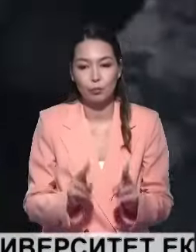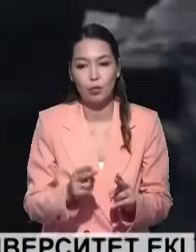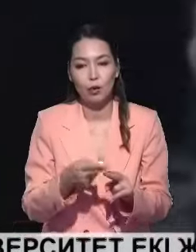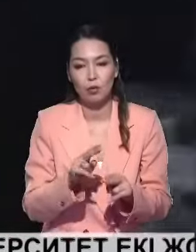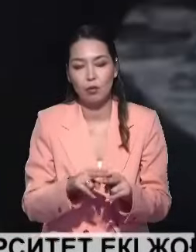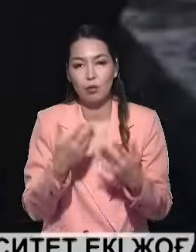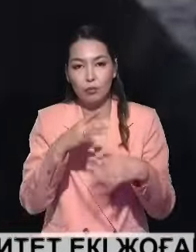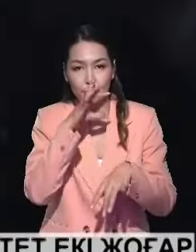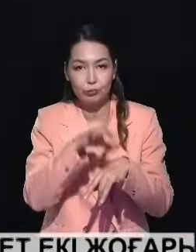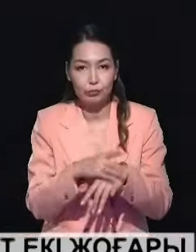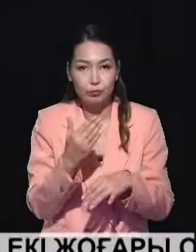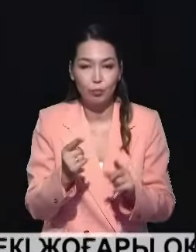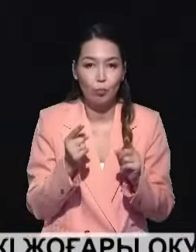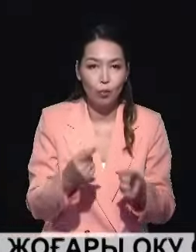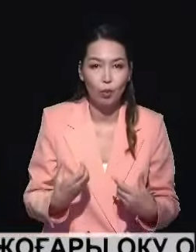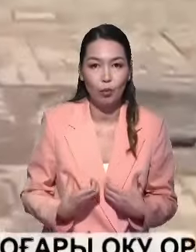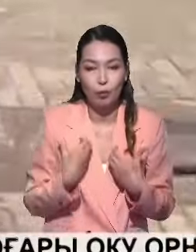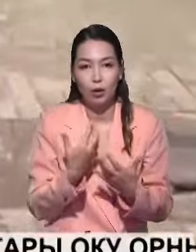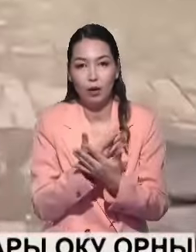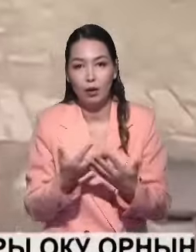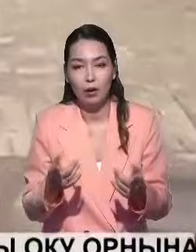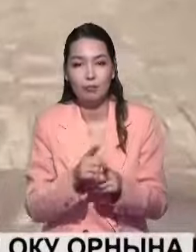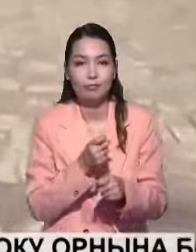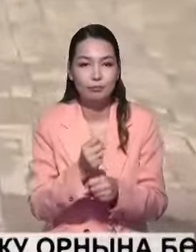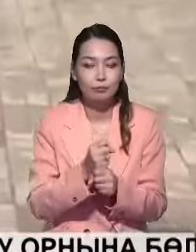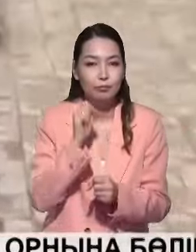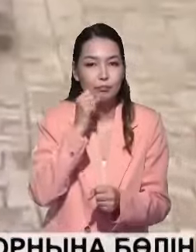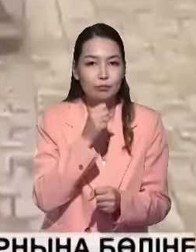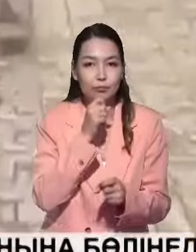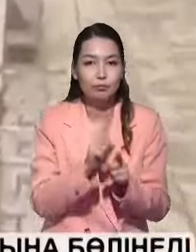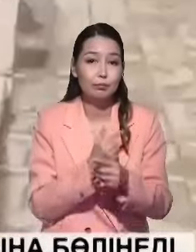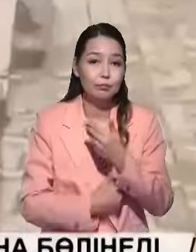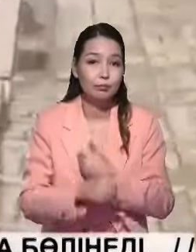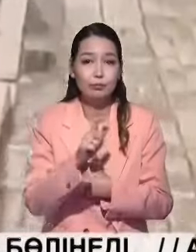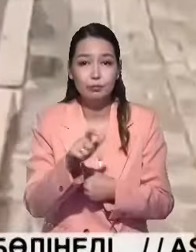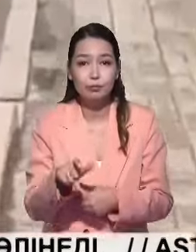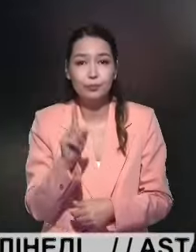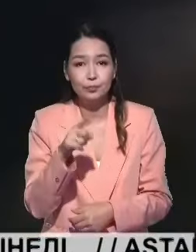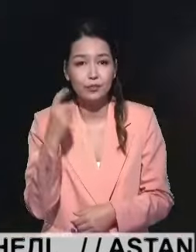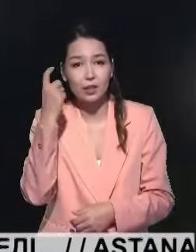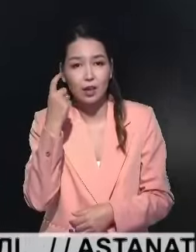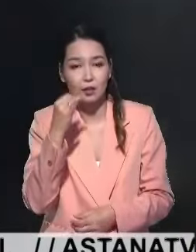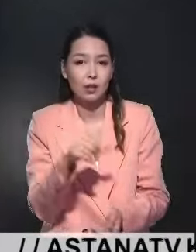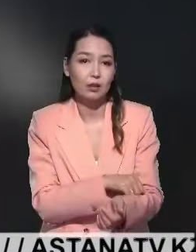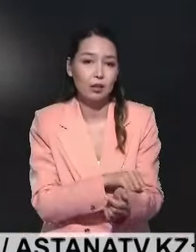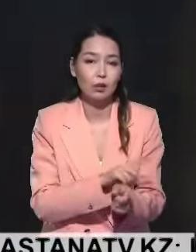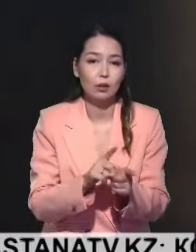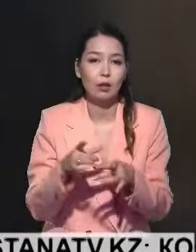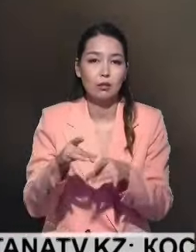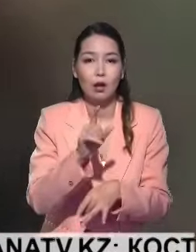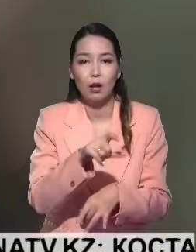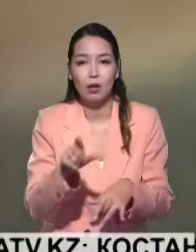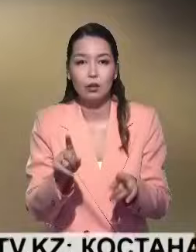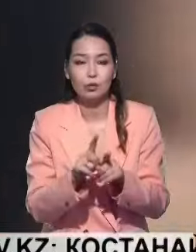Күдіктілер қорқыту, зорлық-зомбылық көрсету арқылы зейнеткерлердің мүмкіндігі шектеулі адамдардың және алкоголь мен есірткіге тәуелді